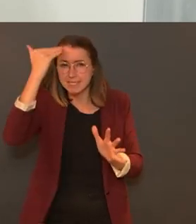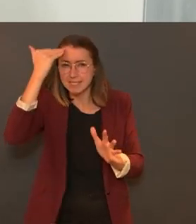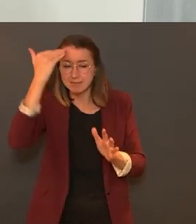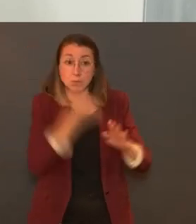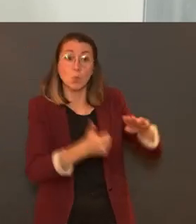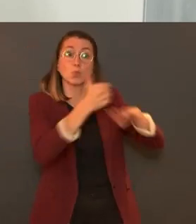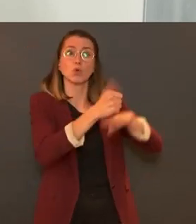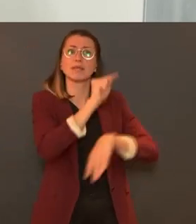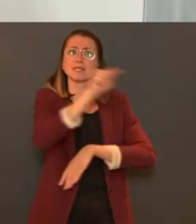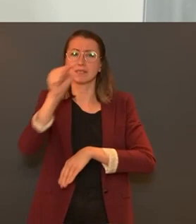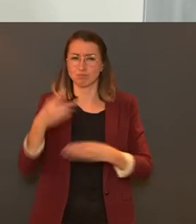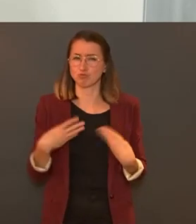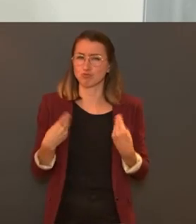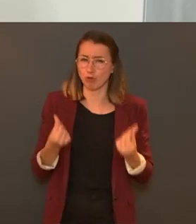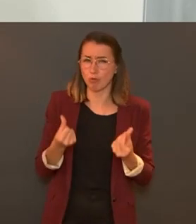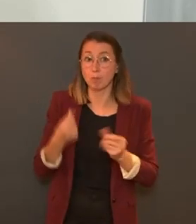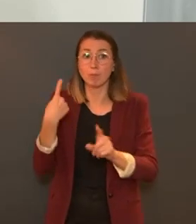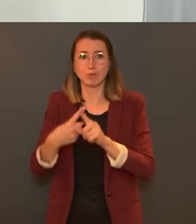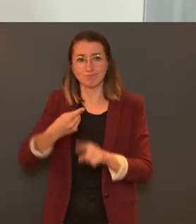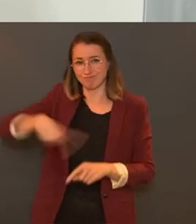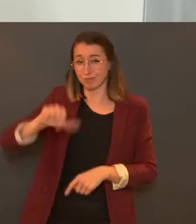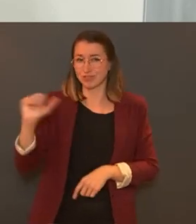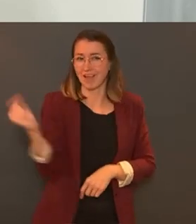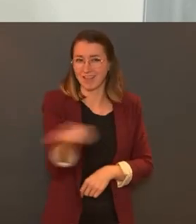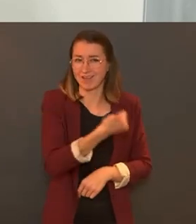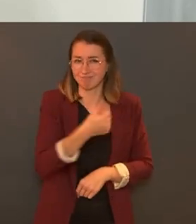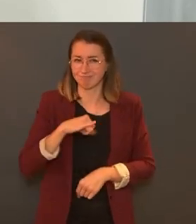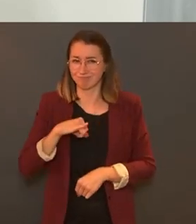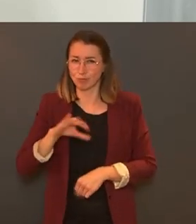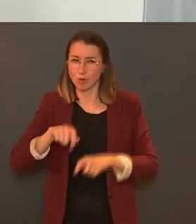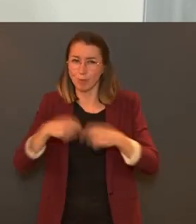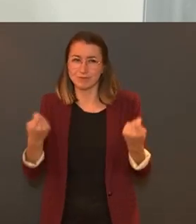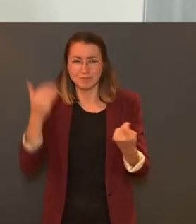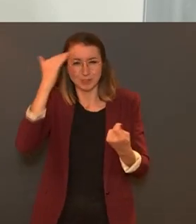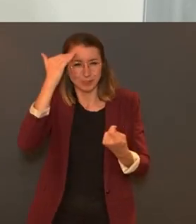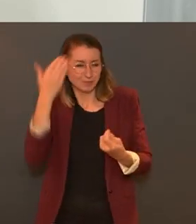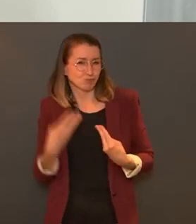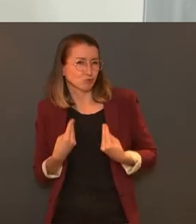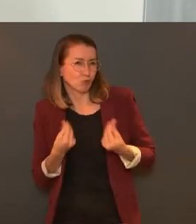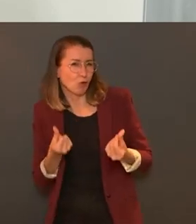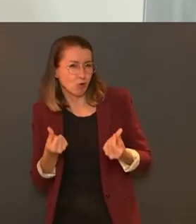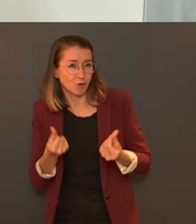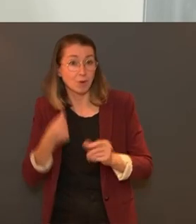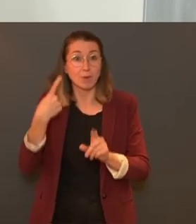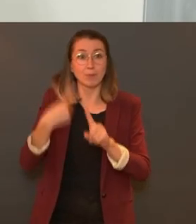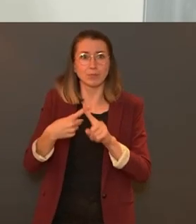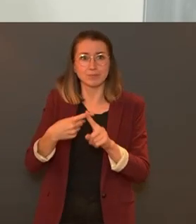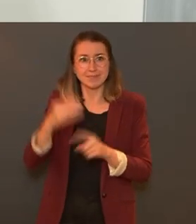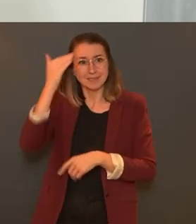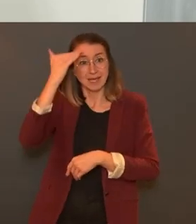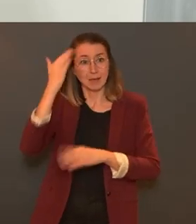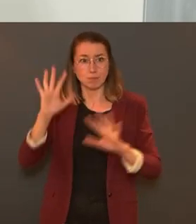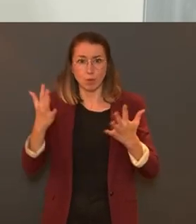d'entre nous. Nous savons désormais tous comment nous prémunir d'une contamination. La plupart d'entre nous connaissent les